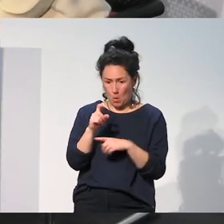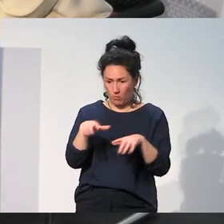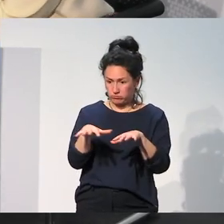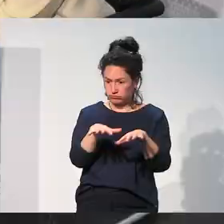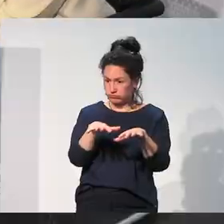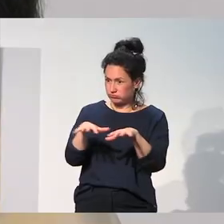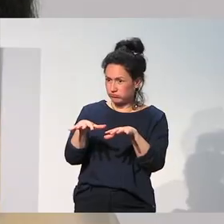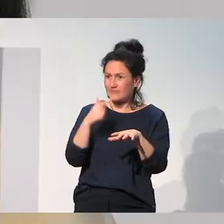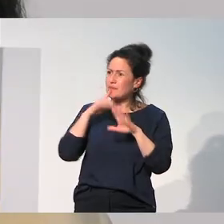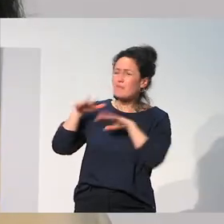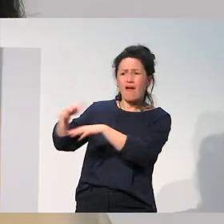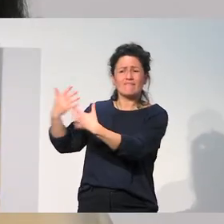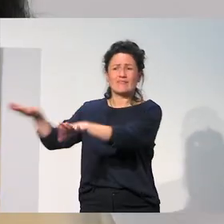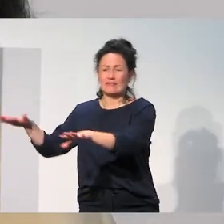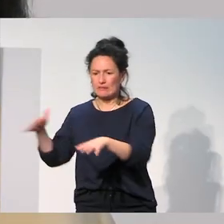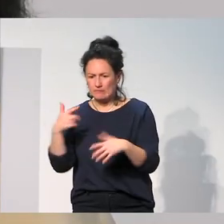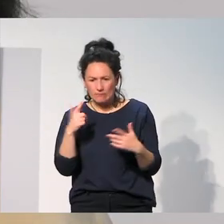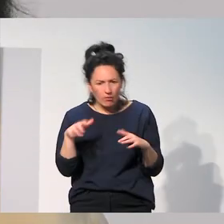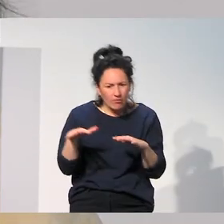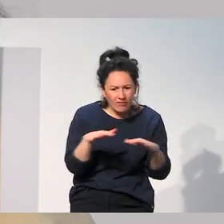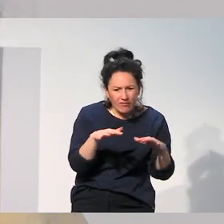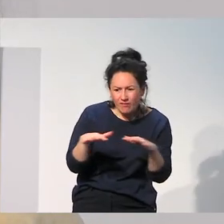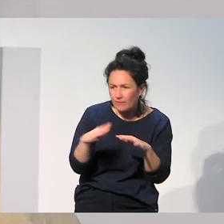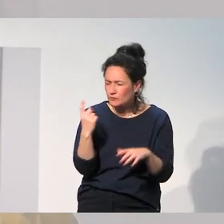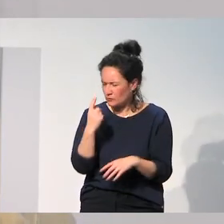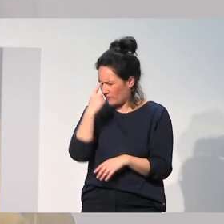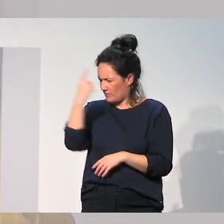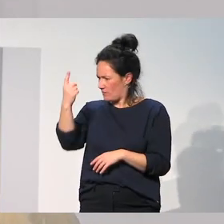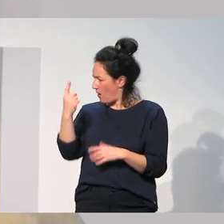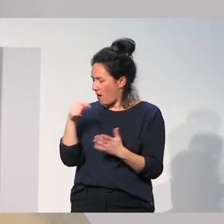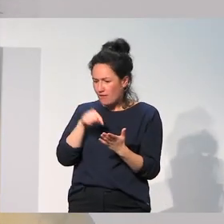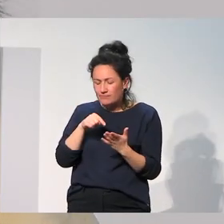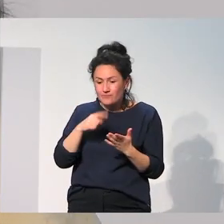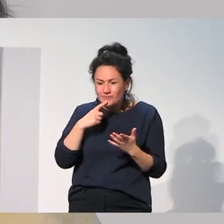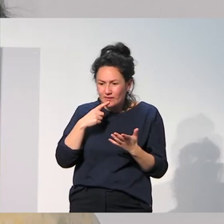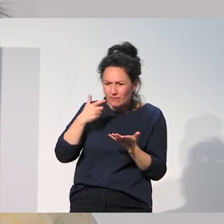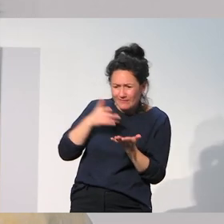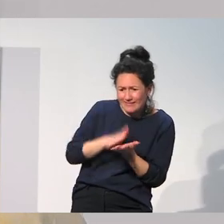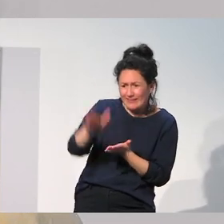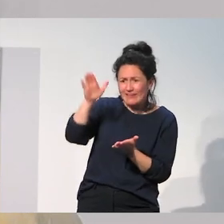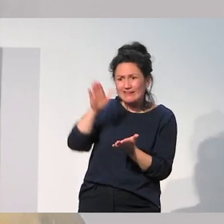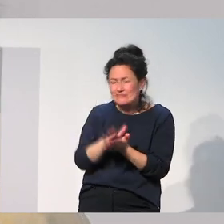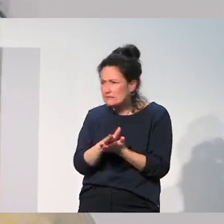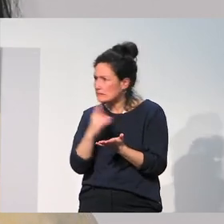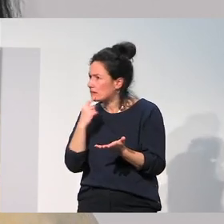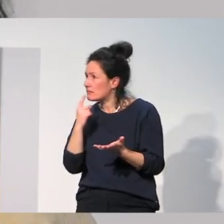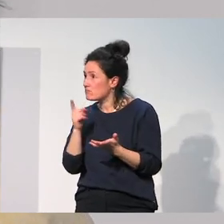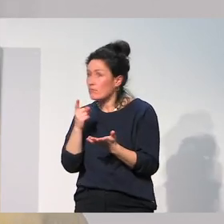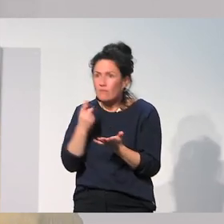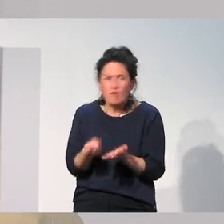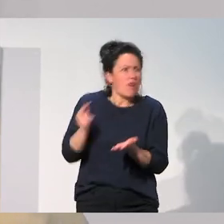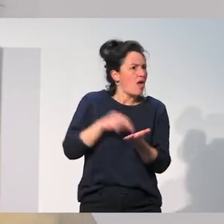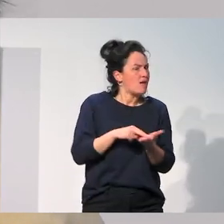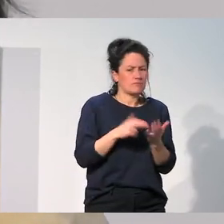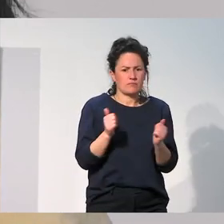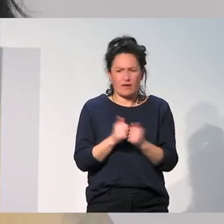mer. Il l'imaginait sans cesse glisser sur les sols nettoyés de sa maison, se relever sans comprendre pourquoi il était si mal